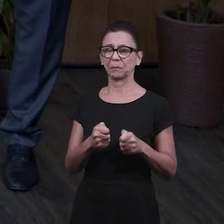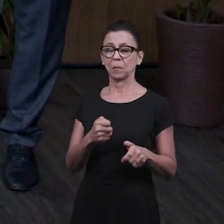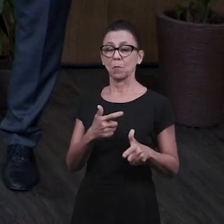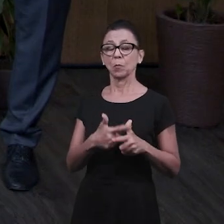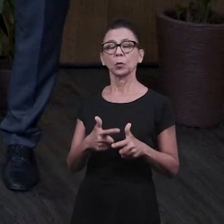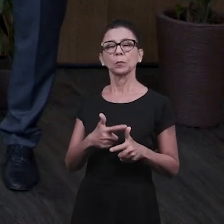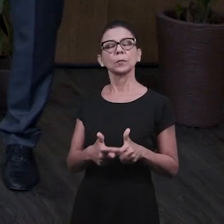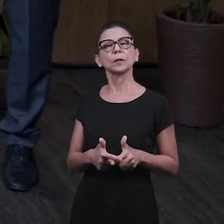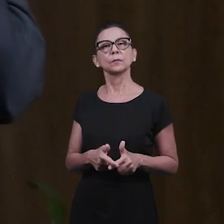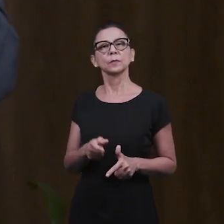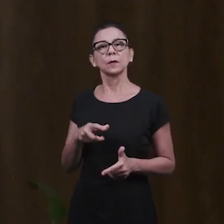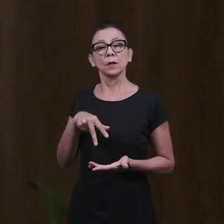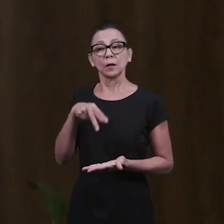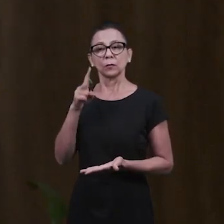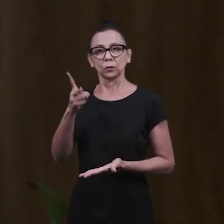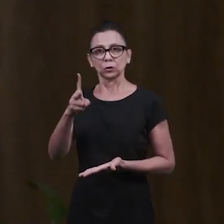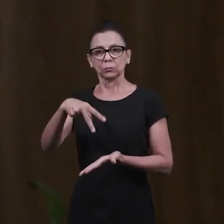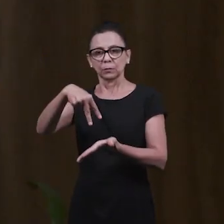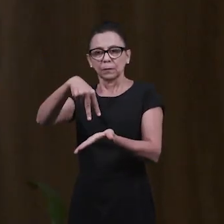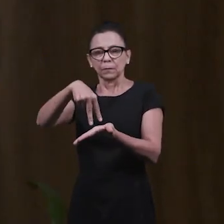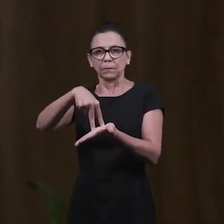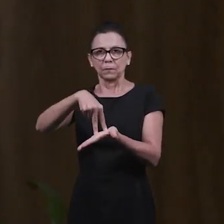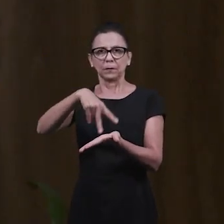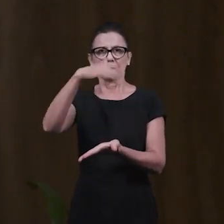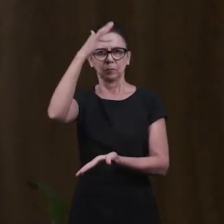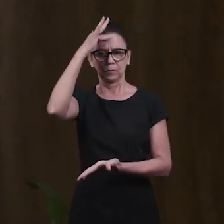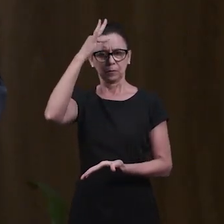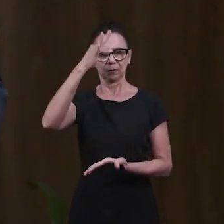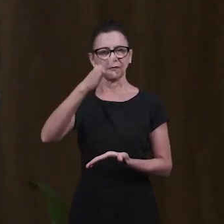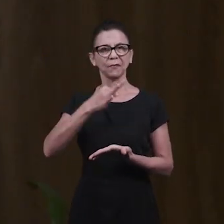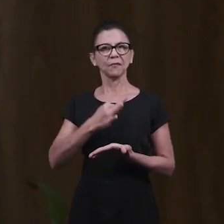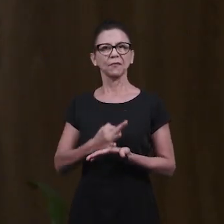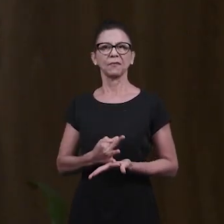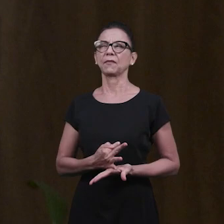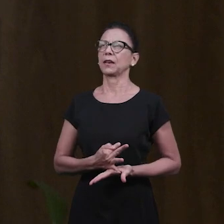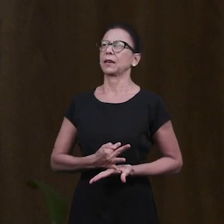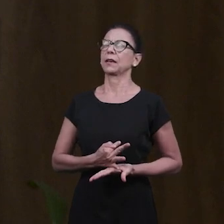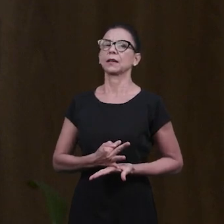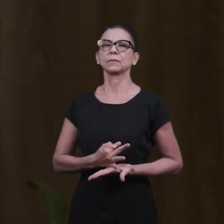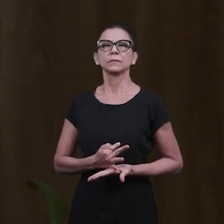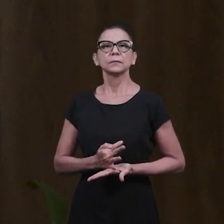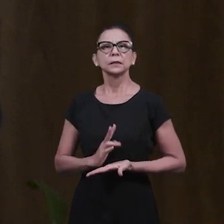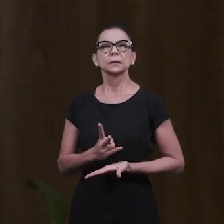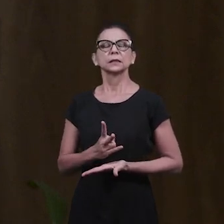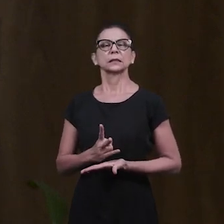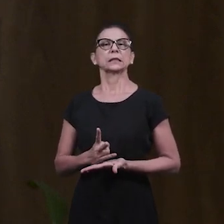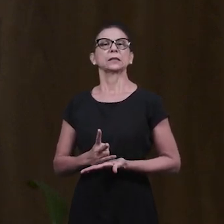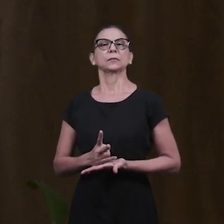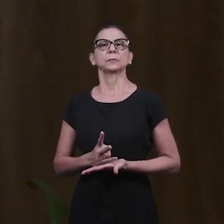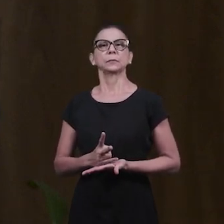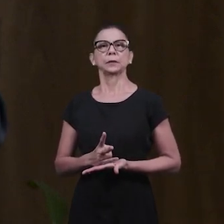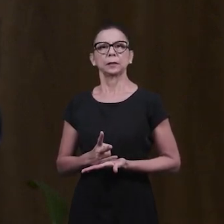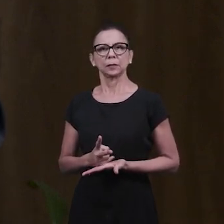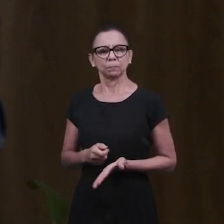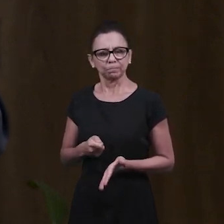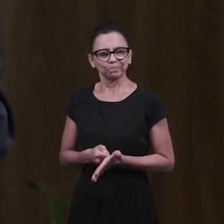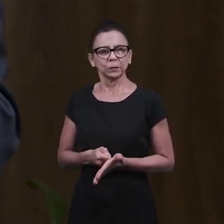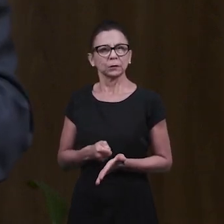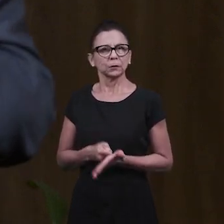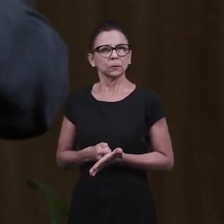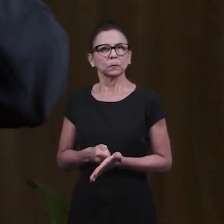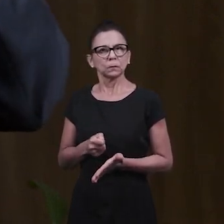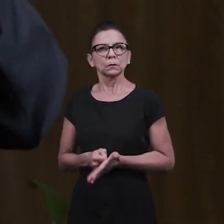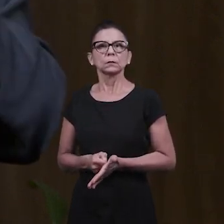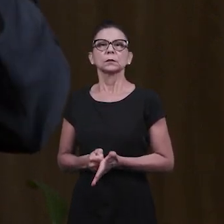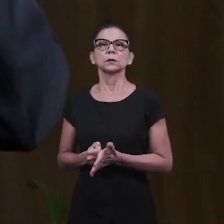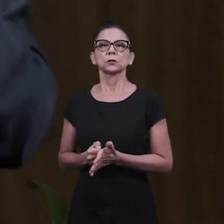et donc la foi, elle est préservée, toujours fortifiée. Il persévère dans le